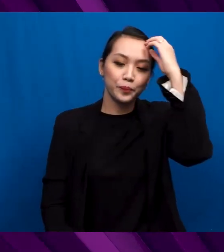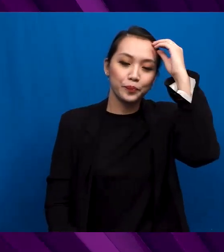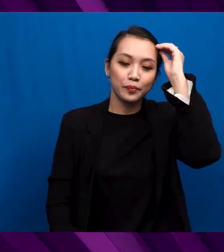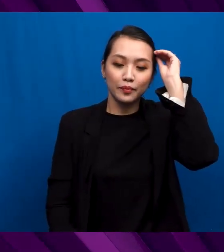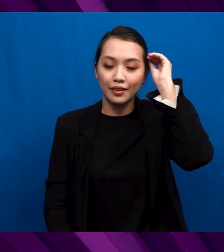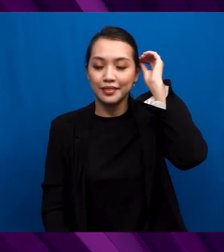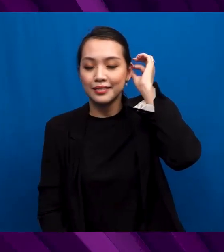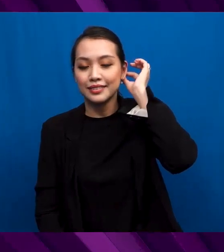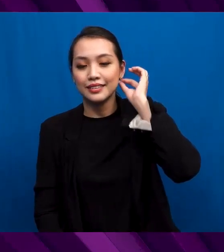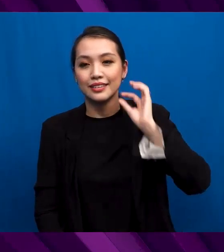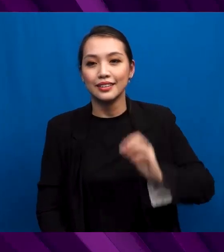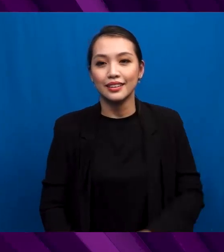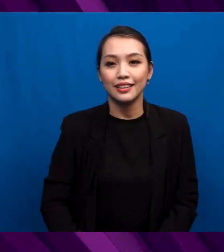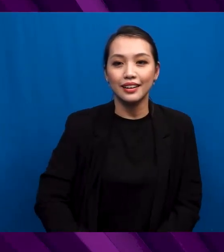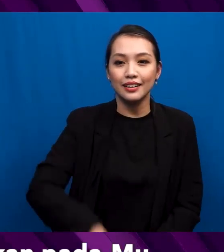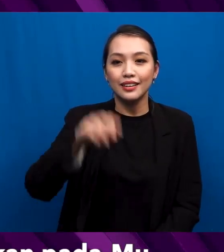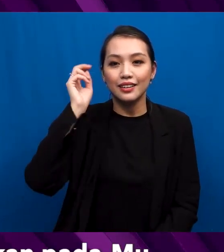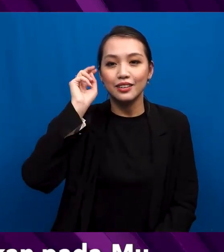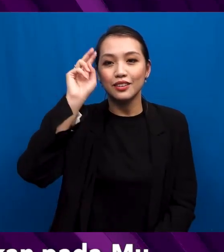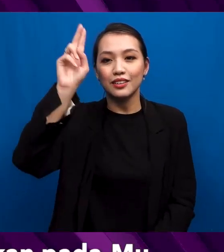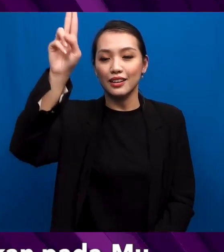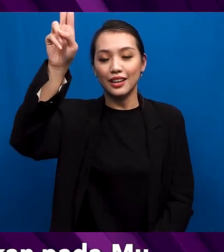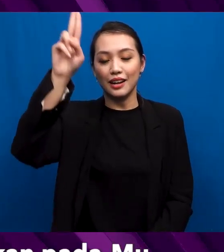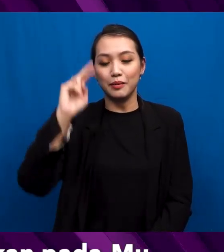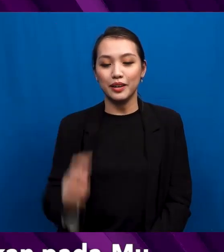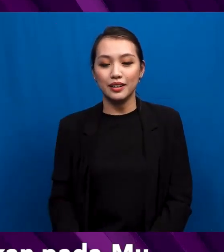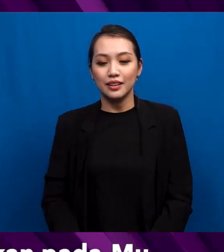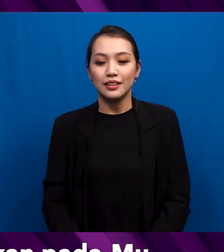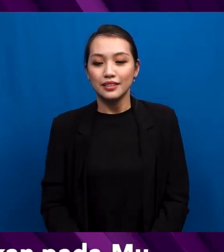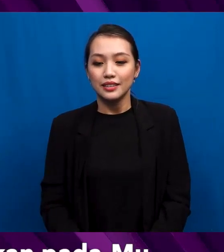Tuhan, inilah hidupku, mari kita menyembahnya. Tuhan,